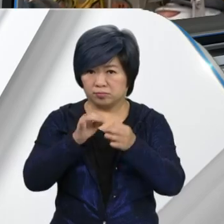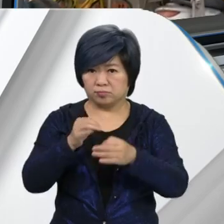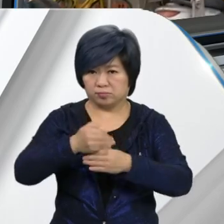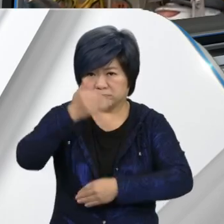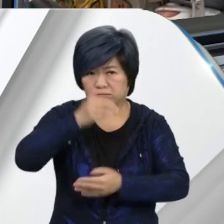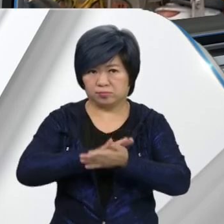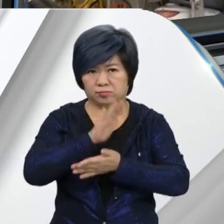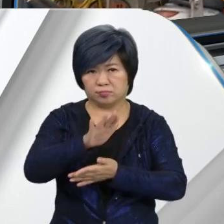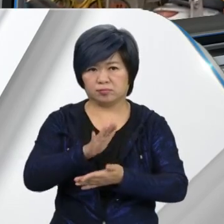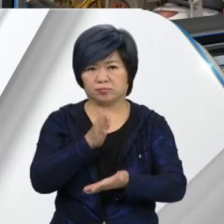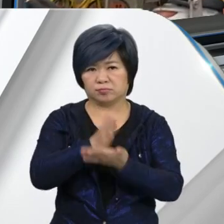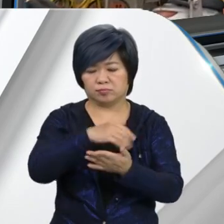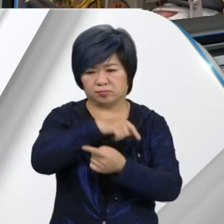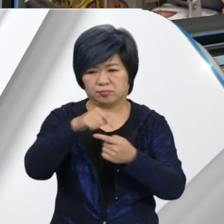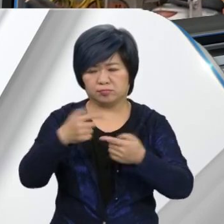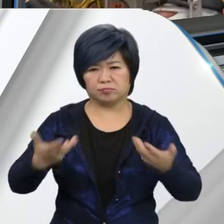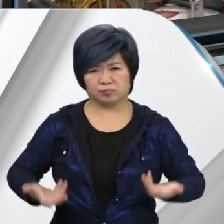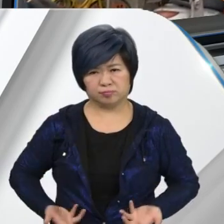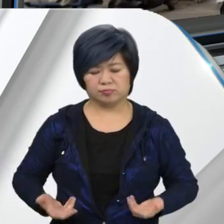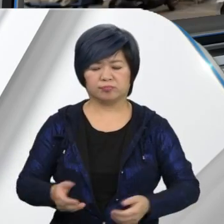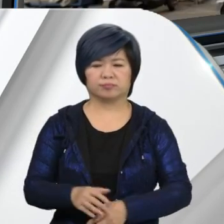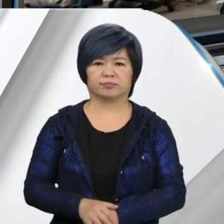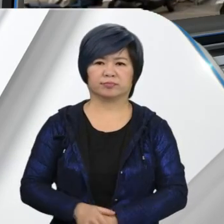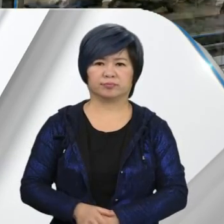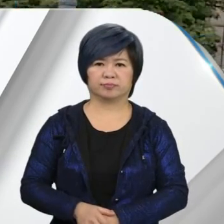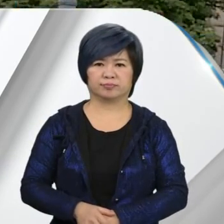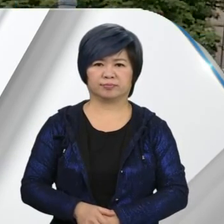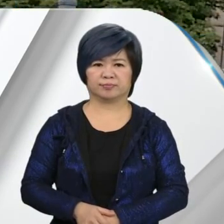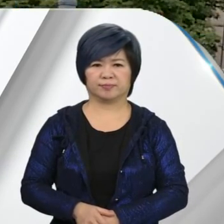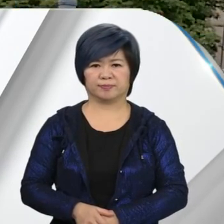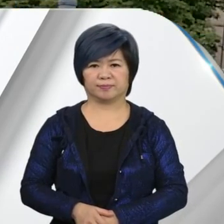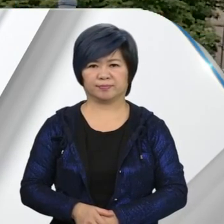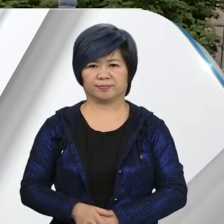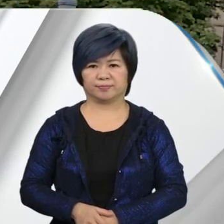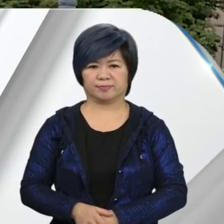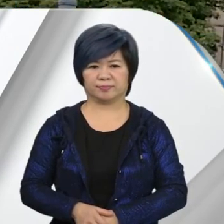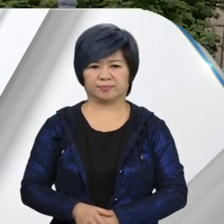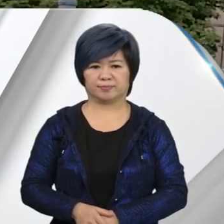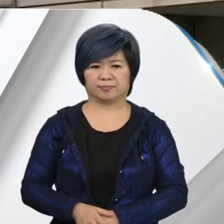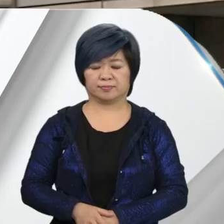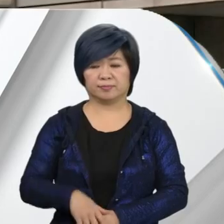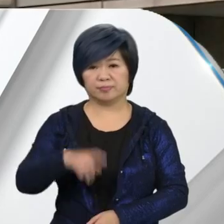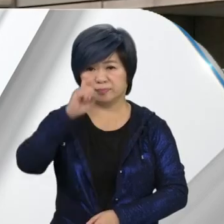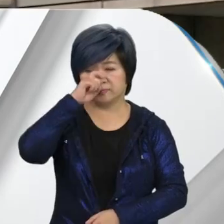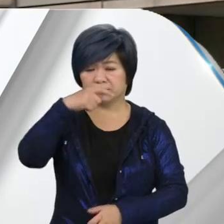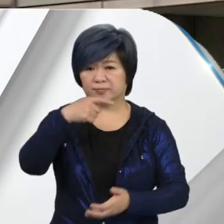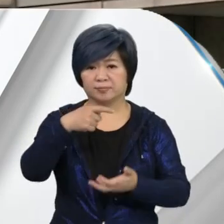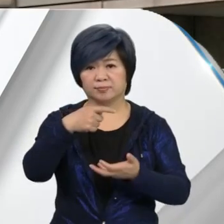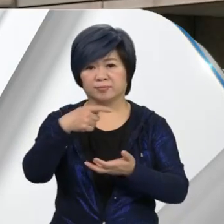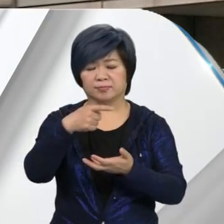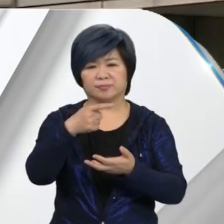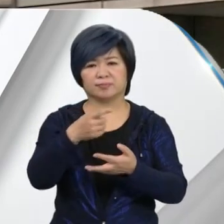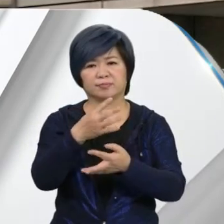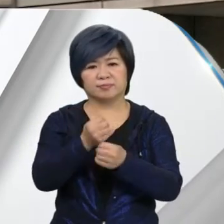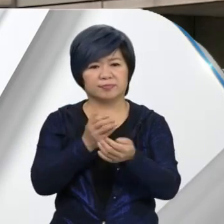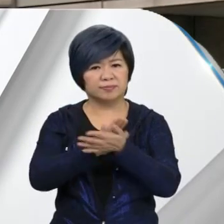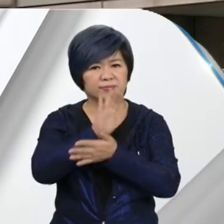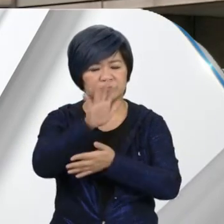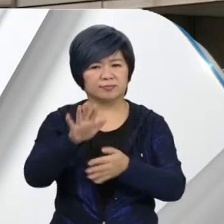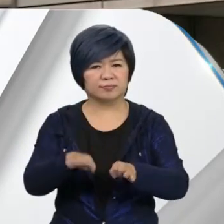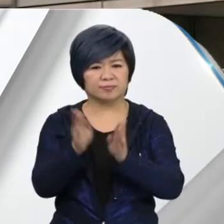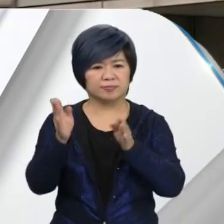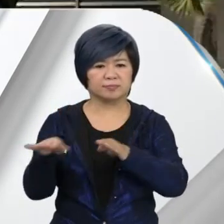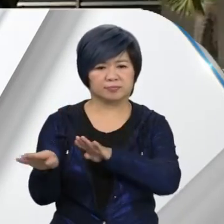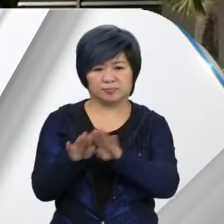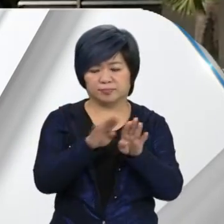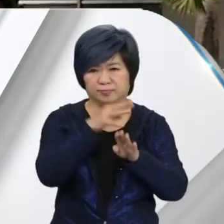的人就会停止轮休，加强竞争。 上一班过后，台北农产运销公司今日起始连跌